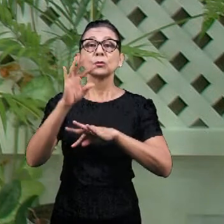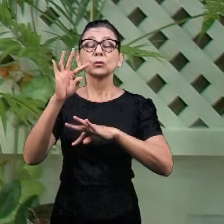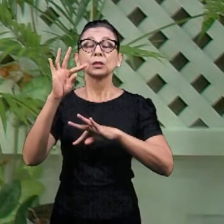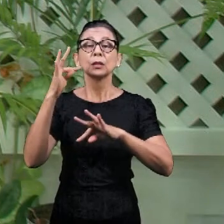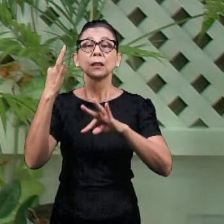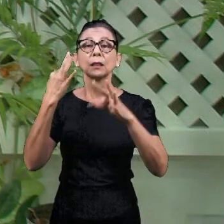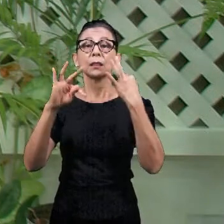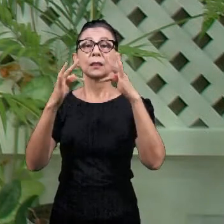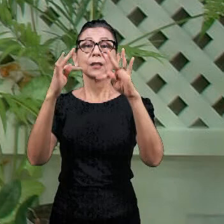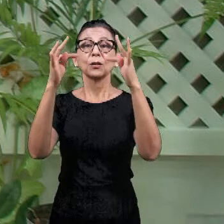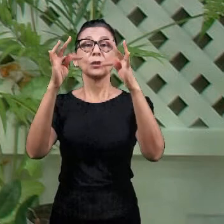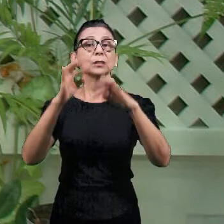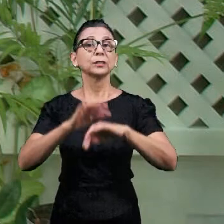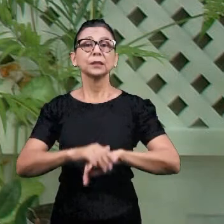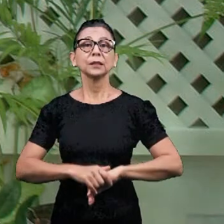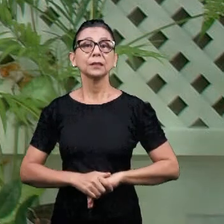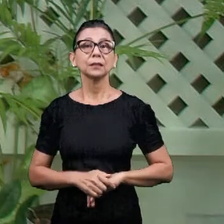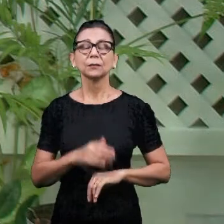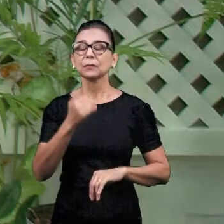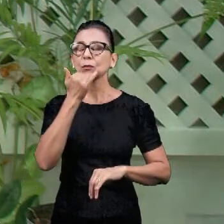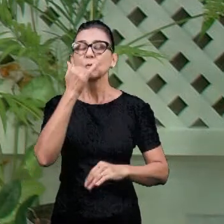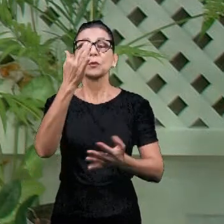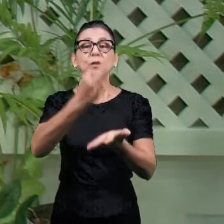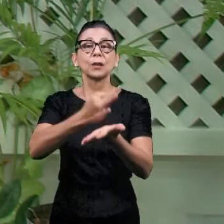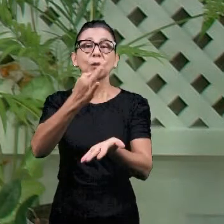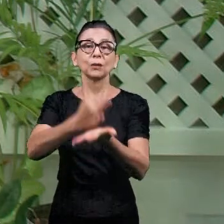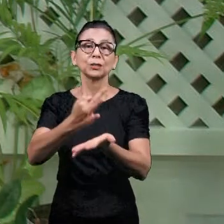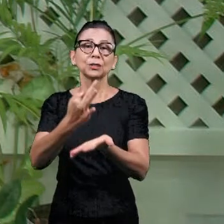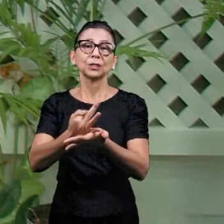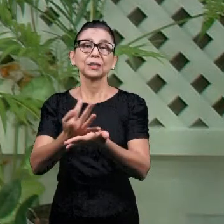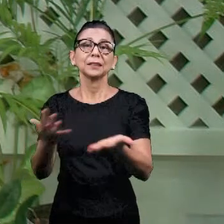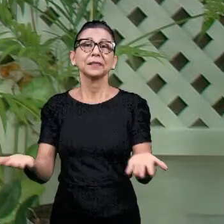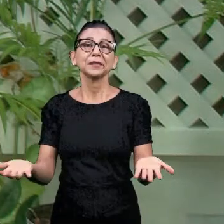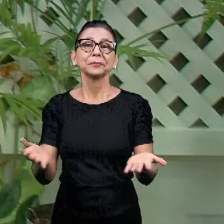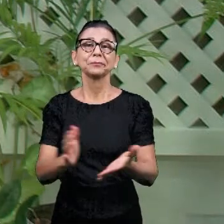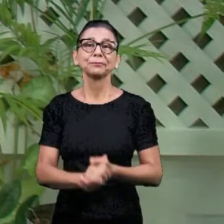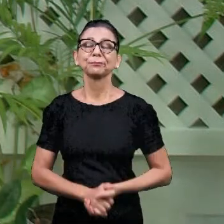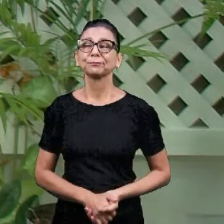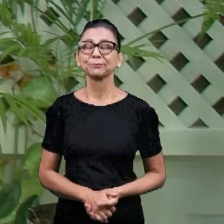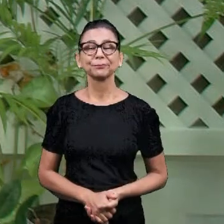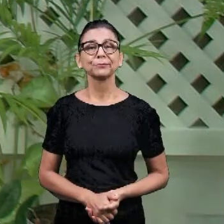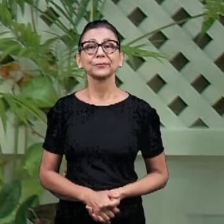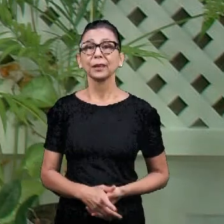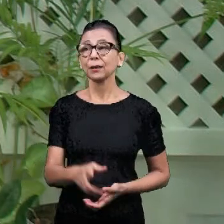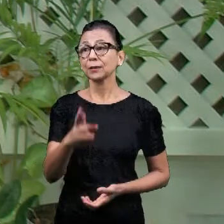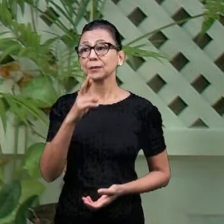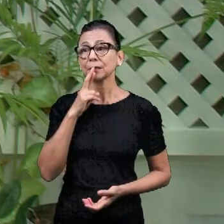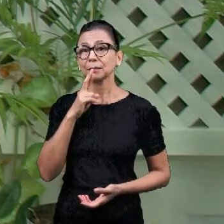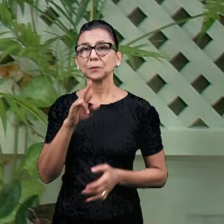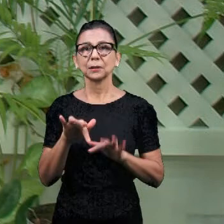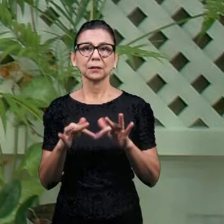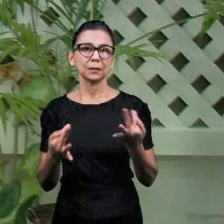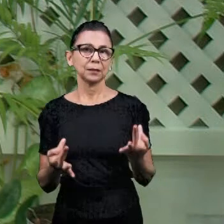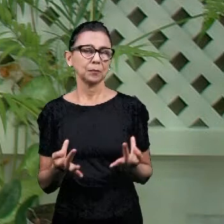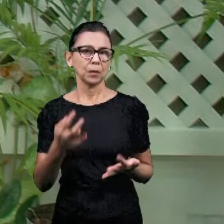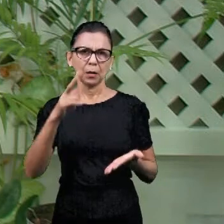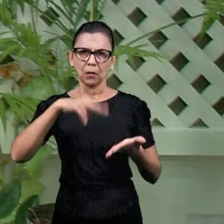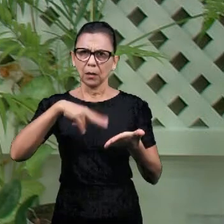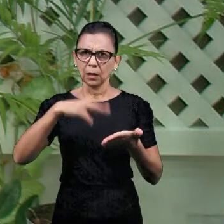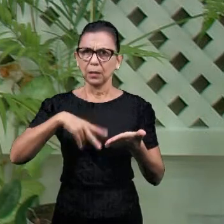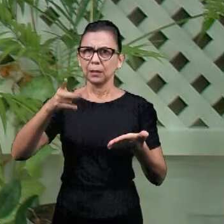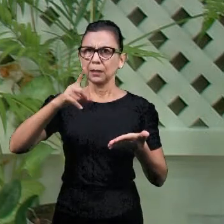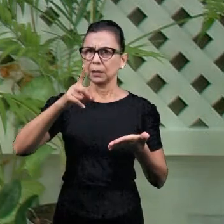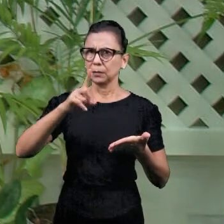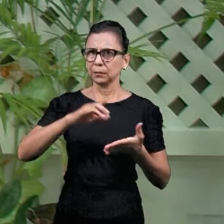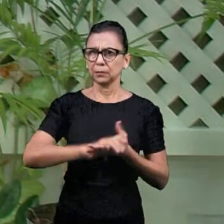aussi, de théologie. Regardez bien les réponses qu'il donne. Je ne vais pas lire ici les réponses parce qu'elles